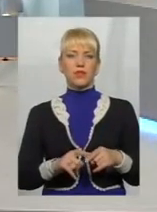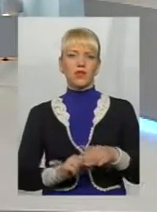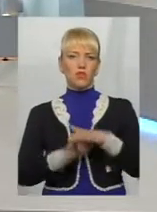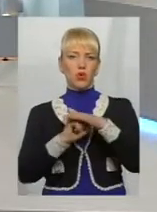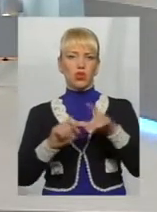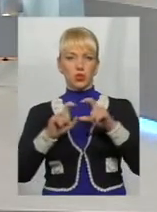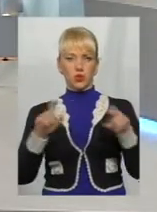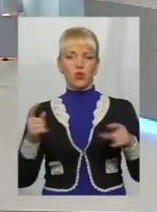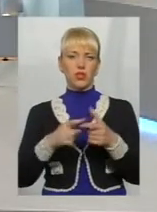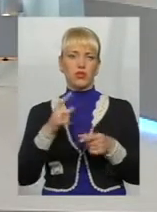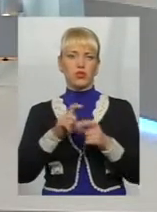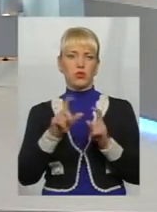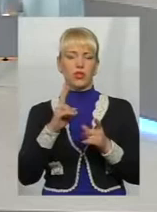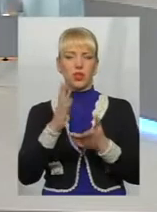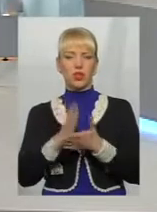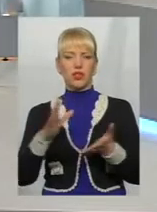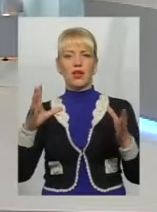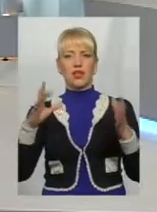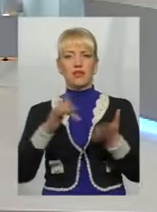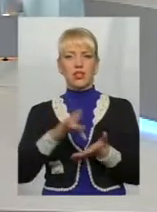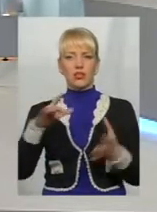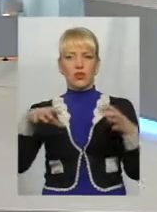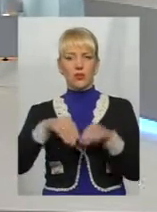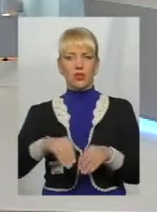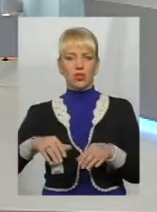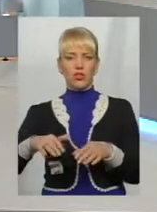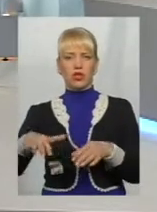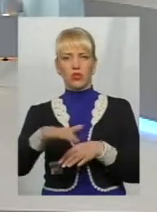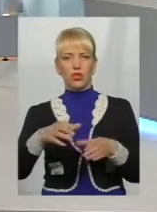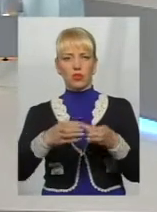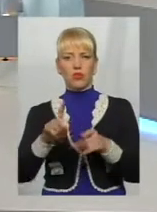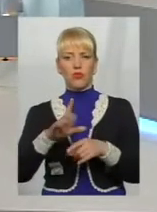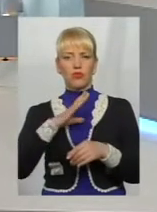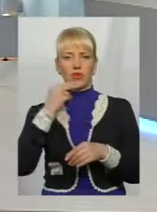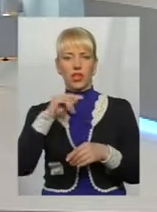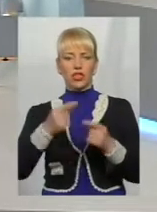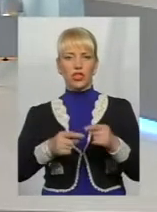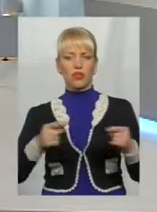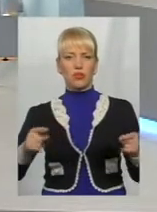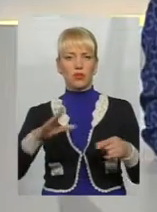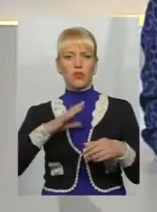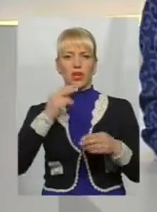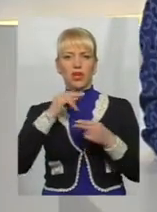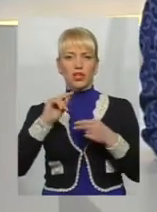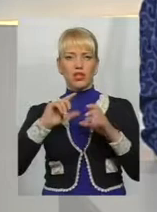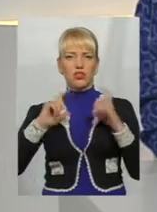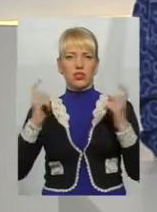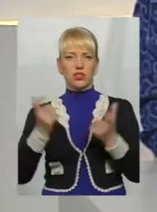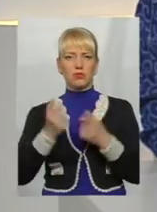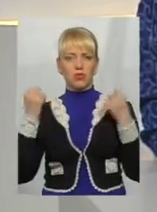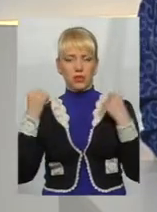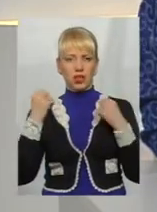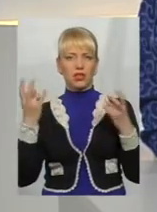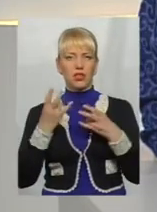чи школі, яка знаходиться в центрі об'єднаної територіальної громади, був кращий інвентар, кращий спортзал, треба виділити